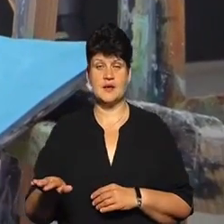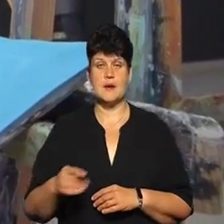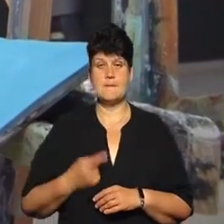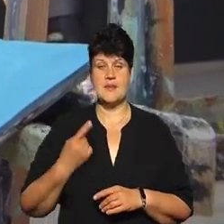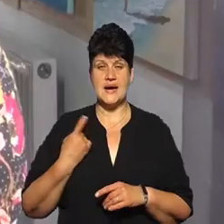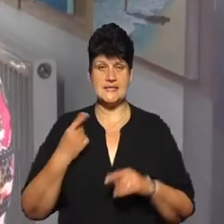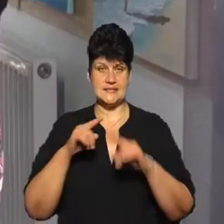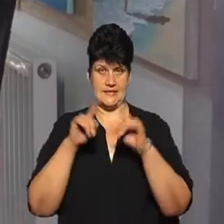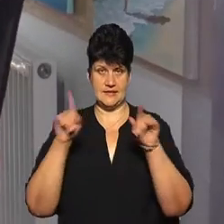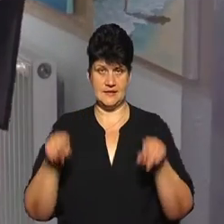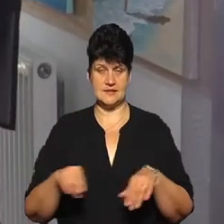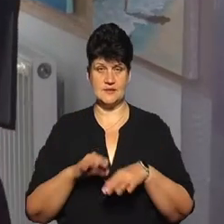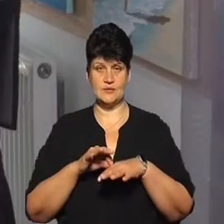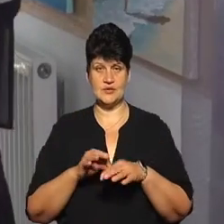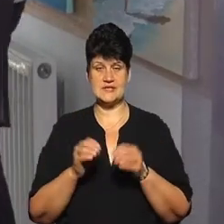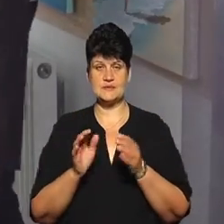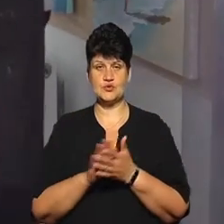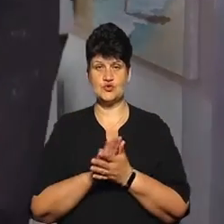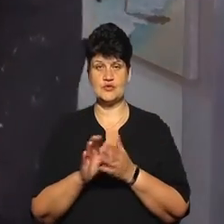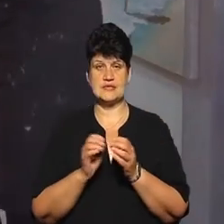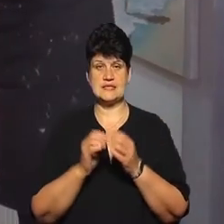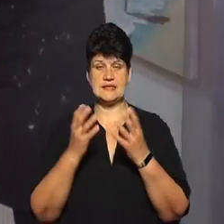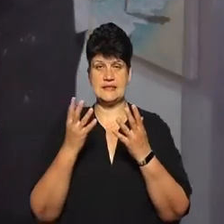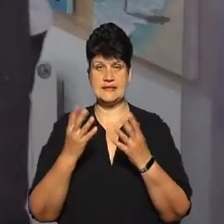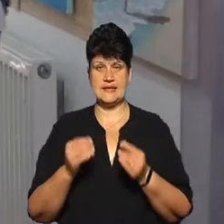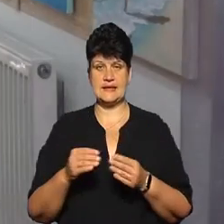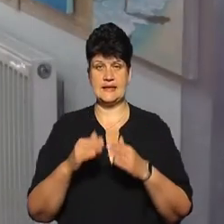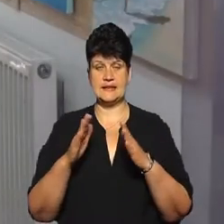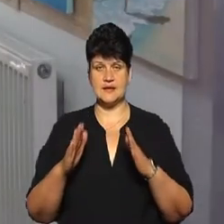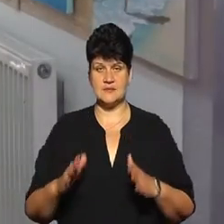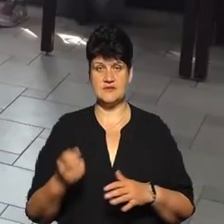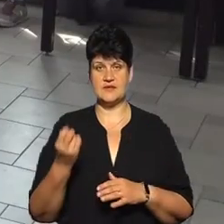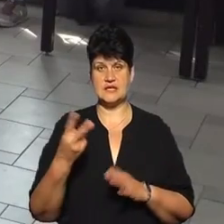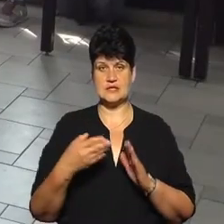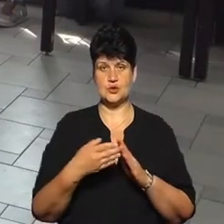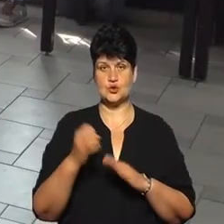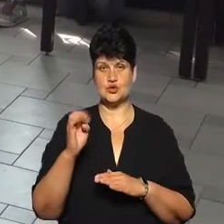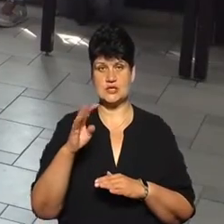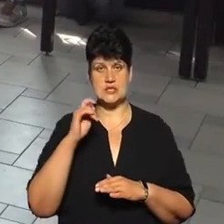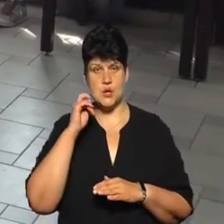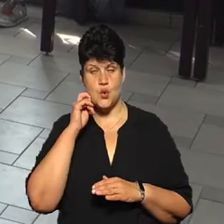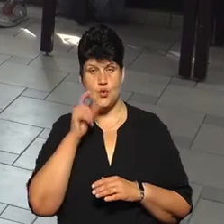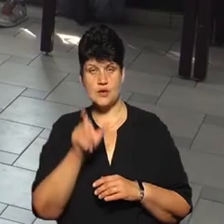Це безкоштовний 10-денний табір для дітей-переселенців від 12 до 14 років. Такі ж